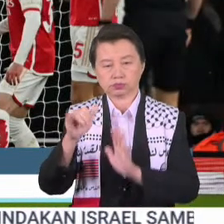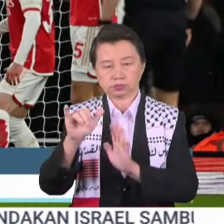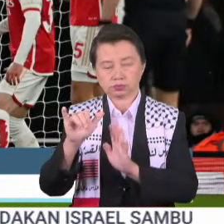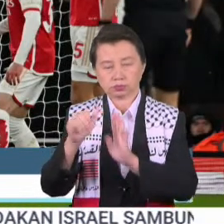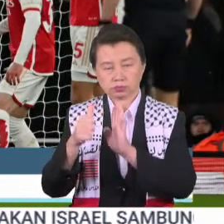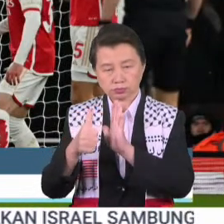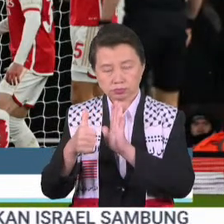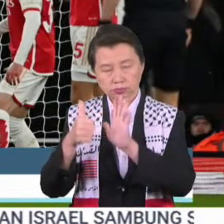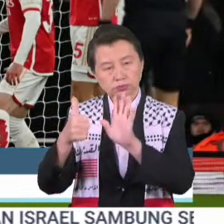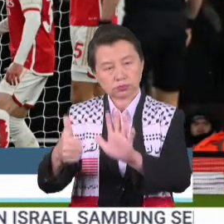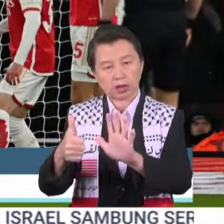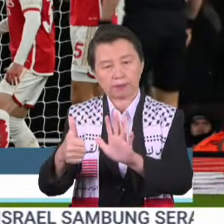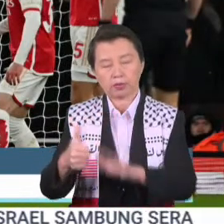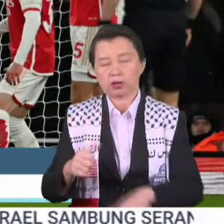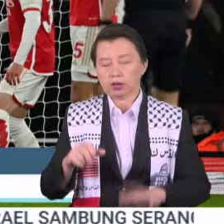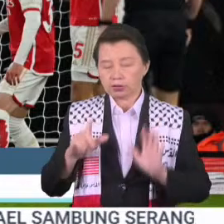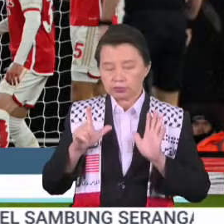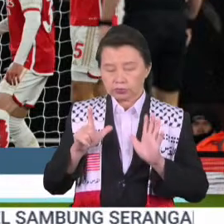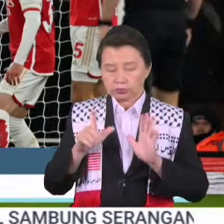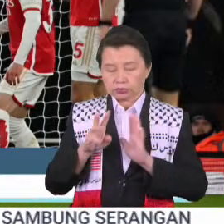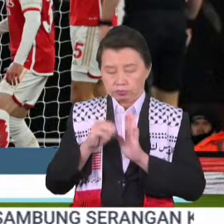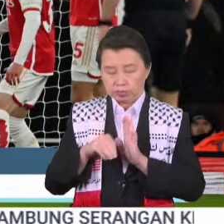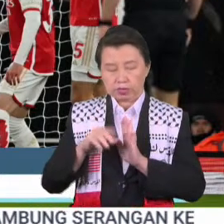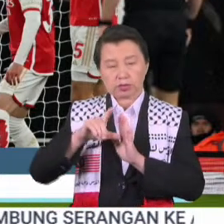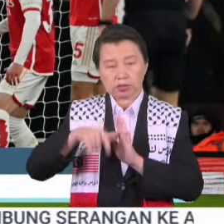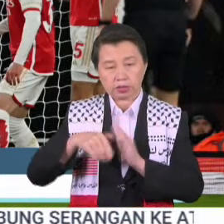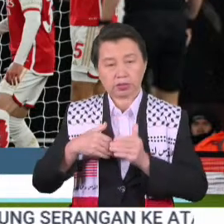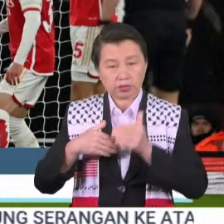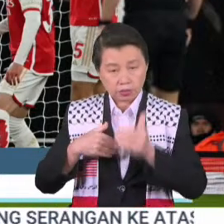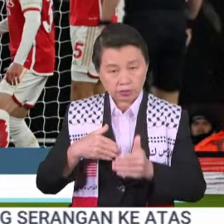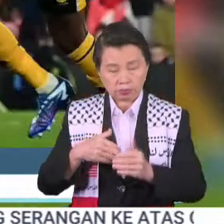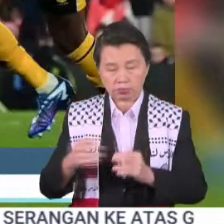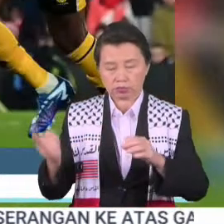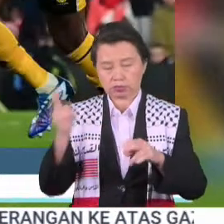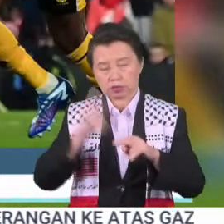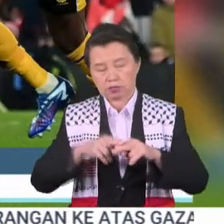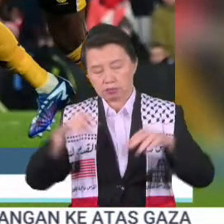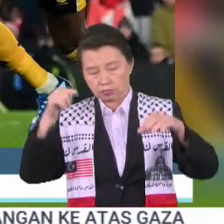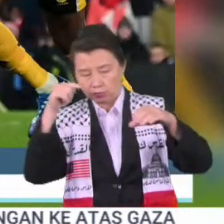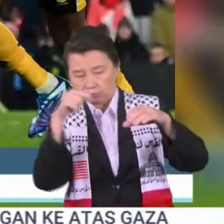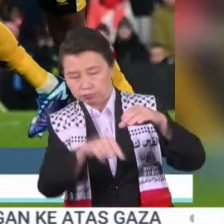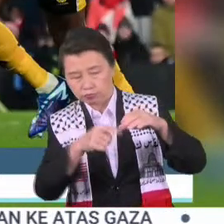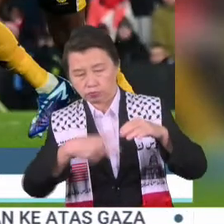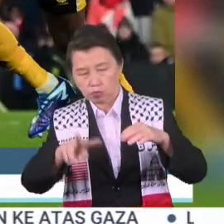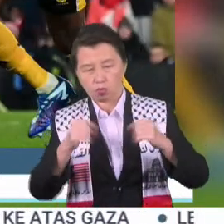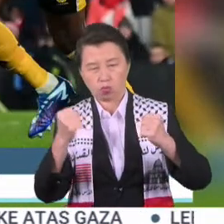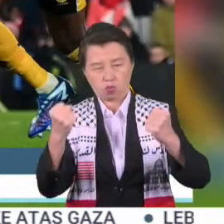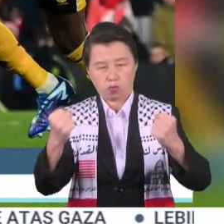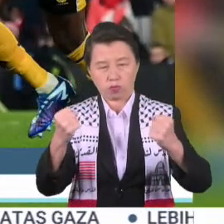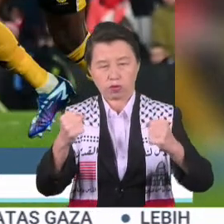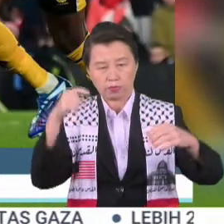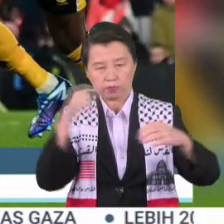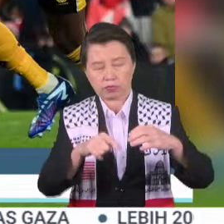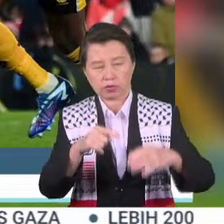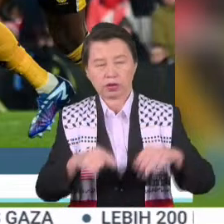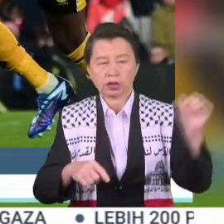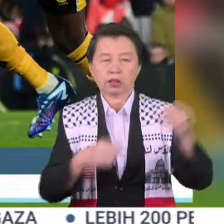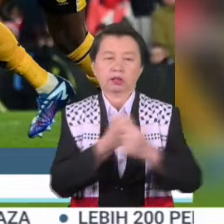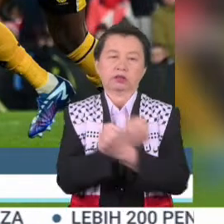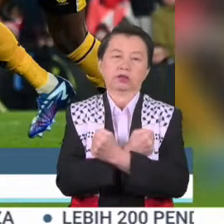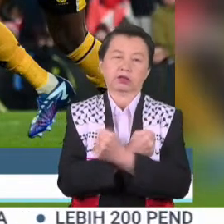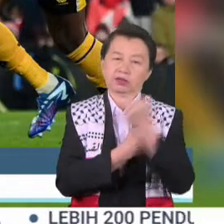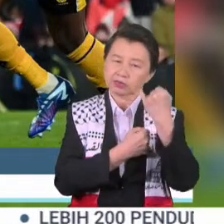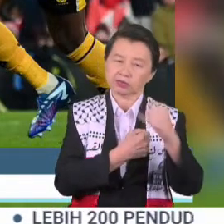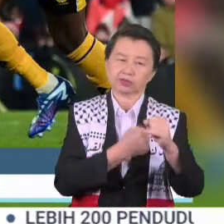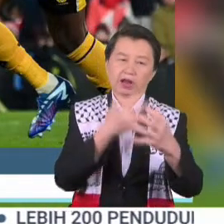7 minit berselang, giliran kapten pasukan Martin Ortegaard menambah jaringan dengan rembatan kencang menewaskan penjaga gol